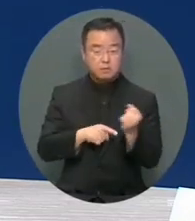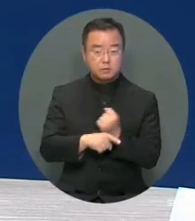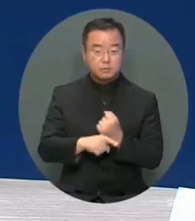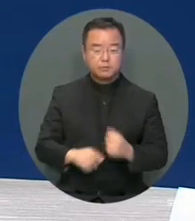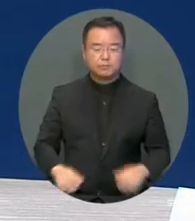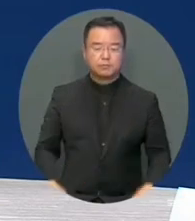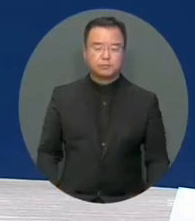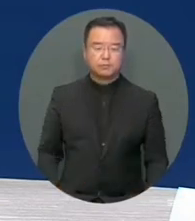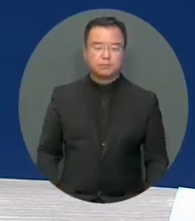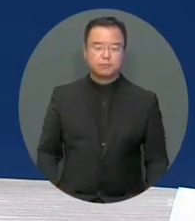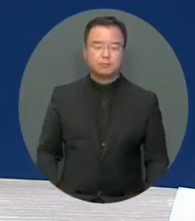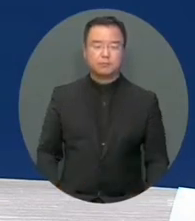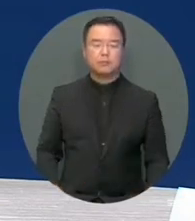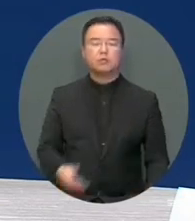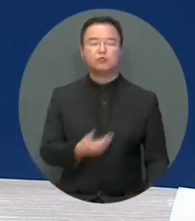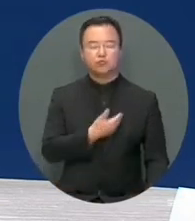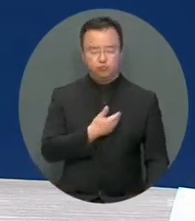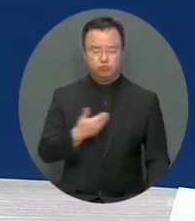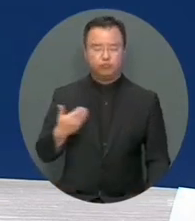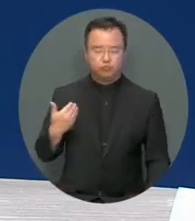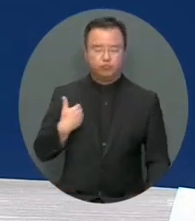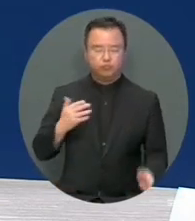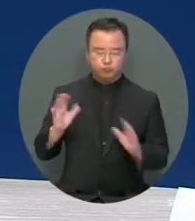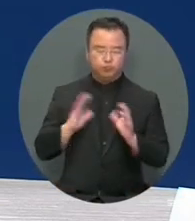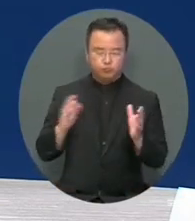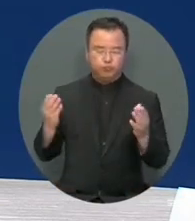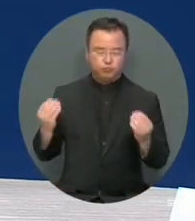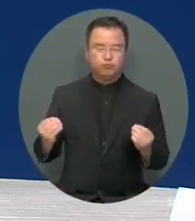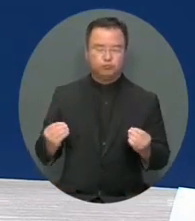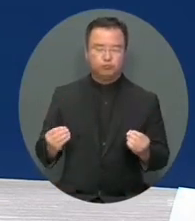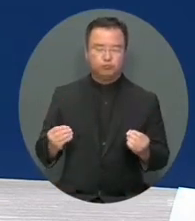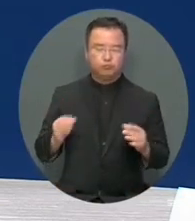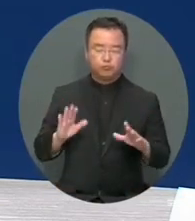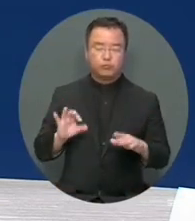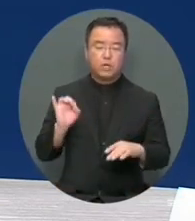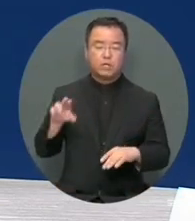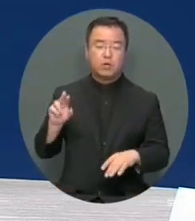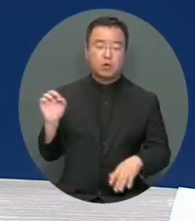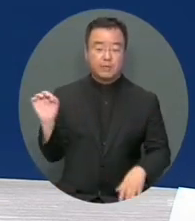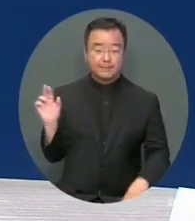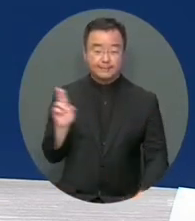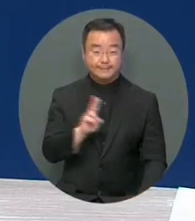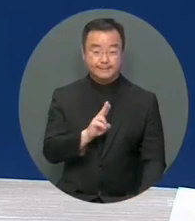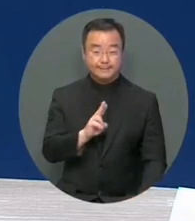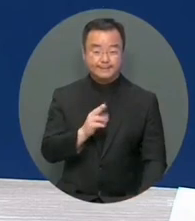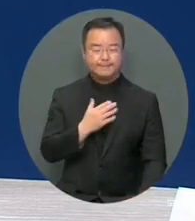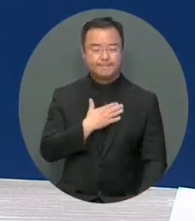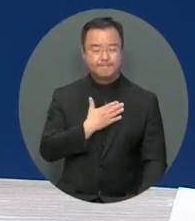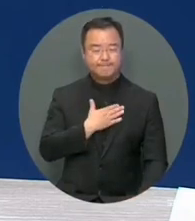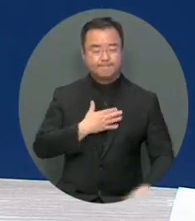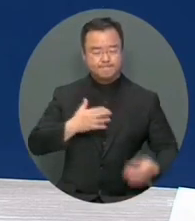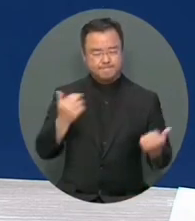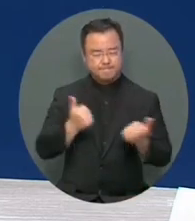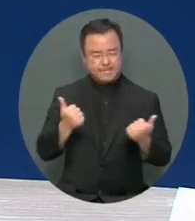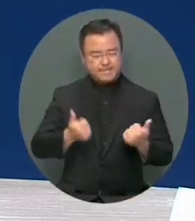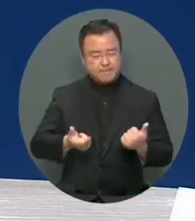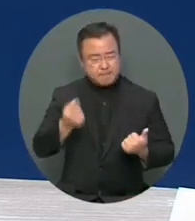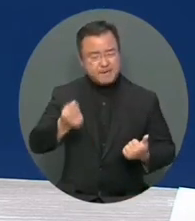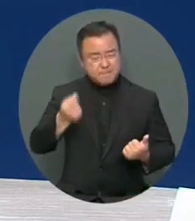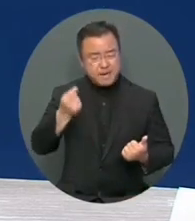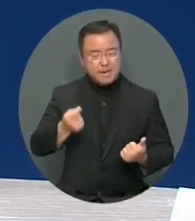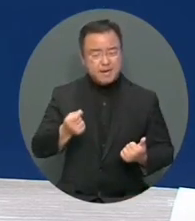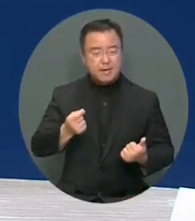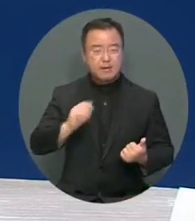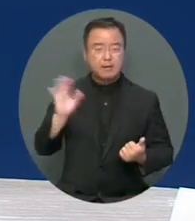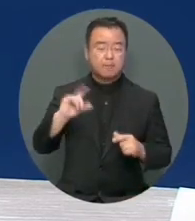그래서 이제 충분한 숙의 과정을 거쳤으니까 여야가 제가 협상을 일찍 시작해야 되는 게 아니냐 할 때